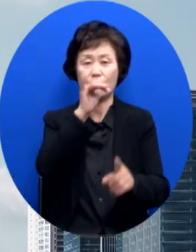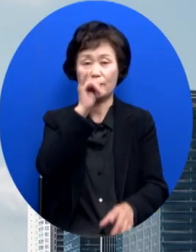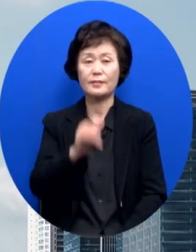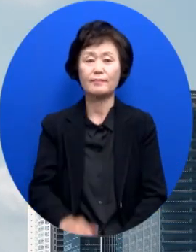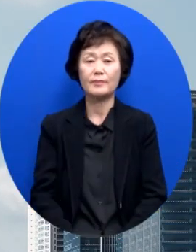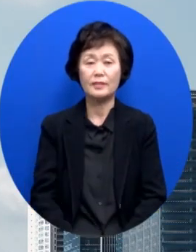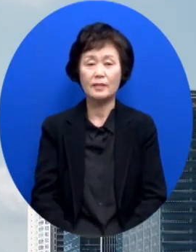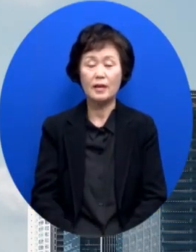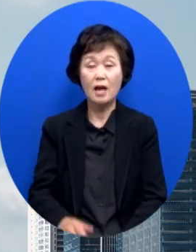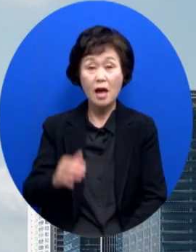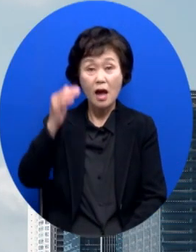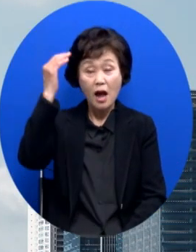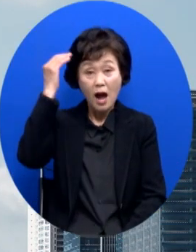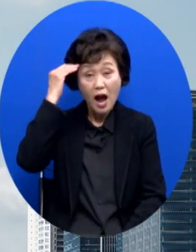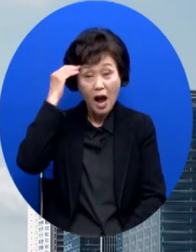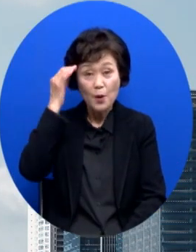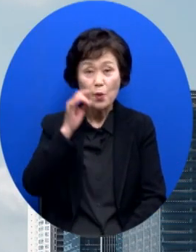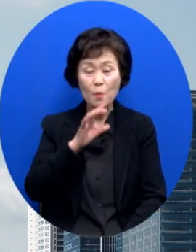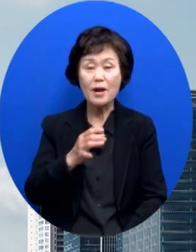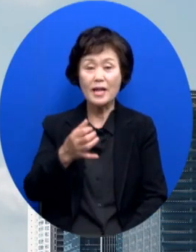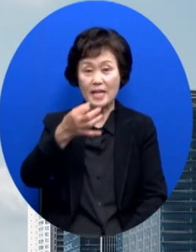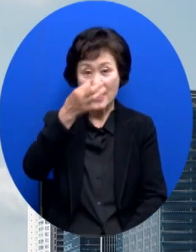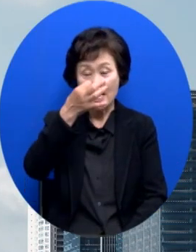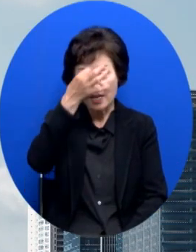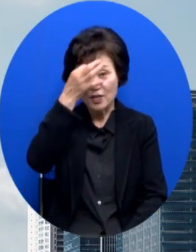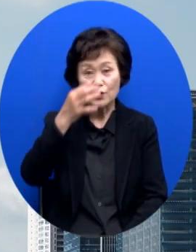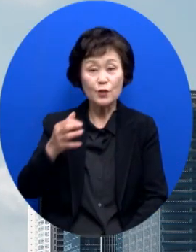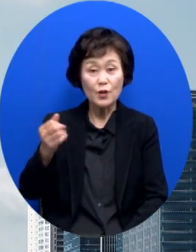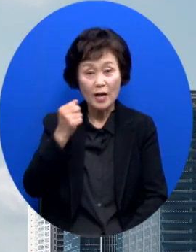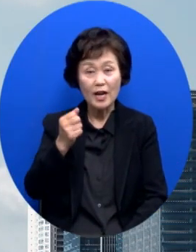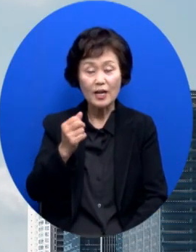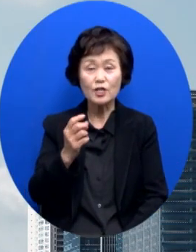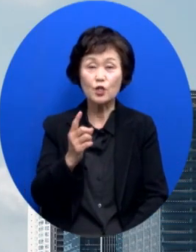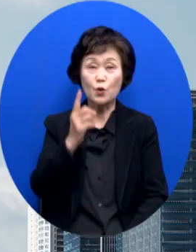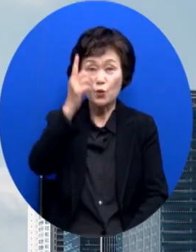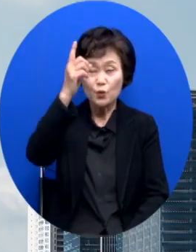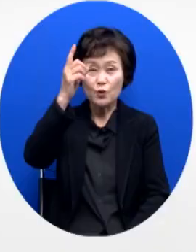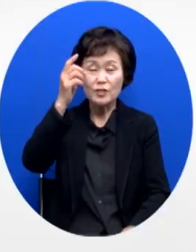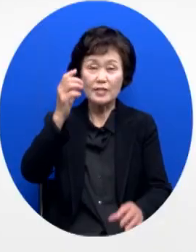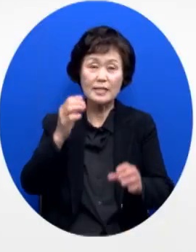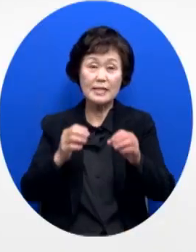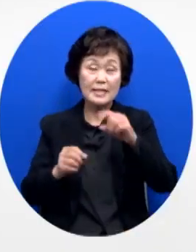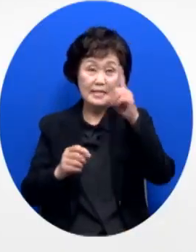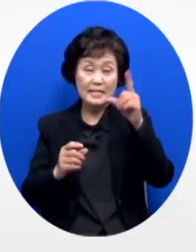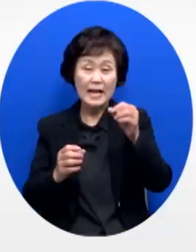우리나라 자체 기술로 달 표면에 우주선을 착륙시키는 계획을 추진합니다.